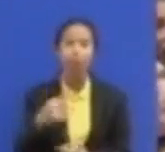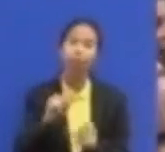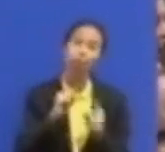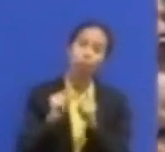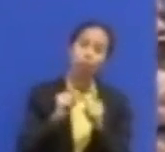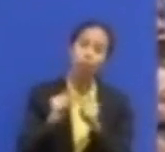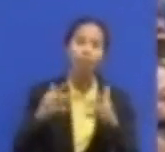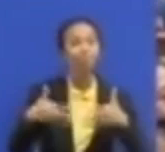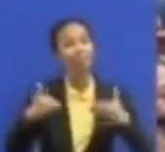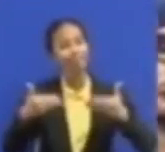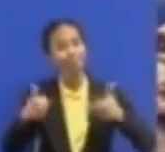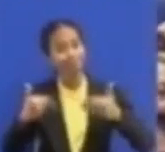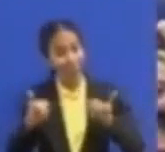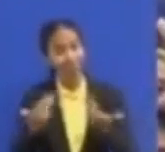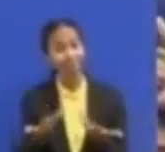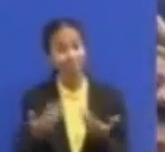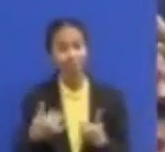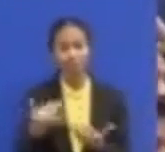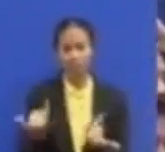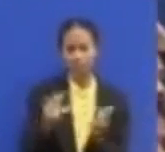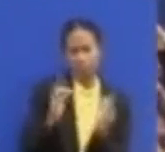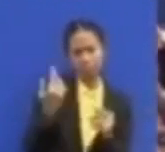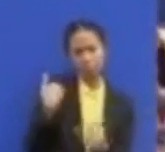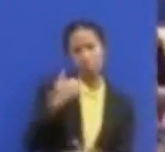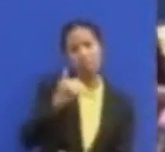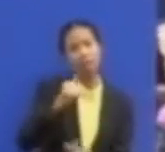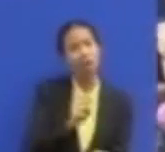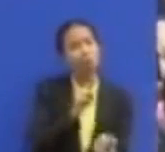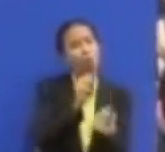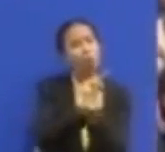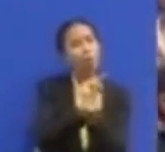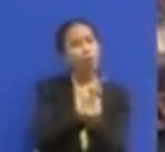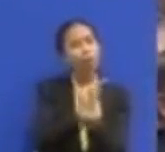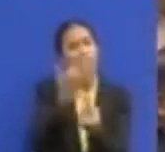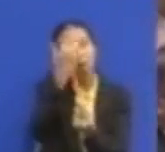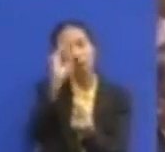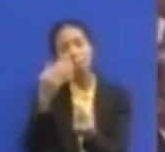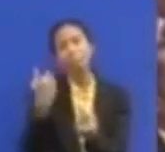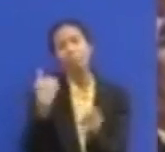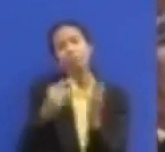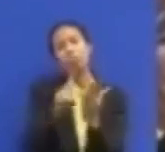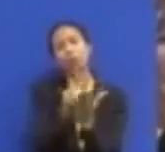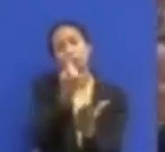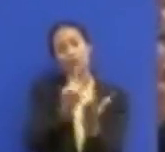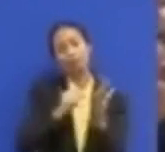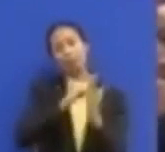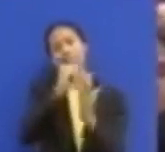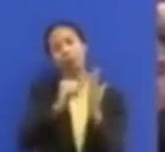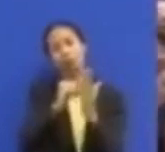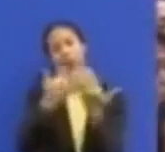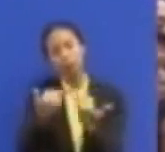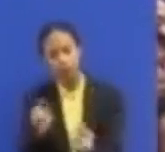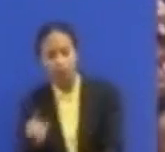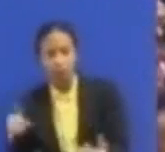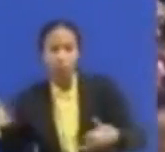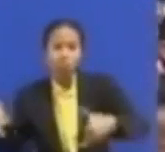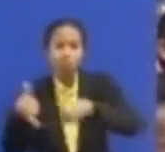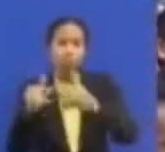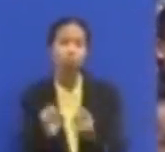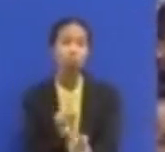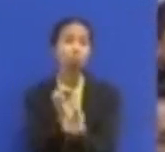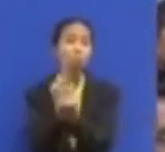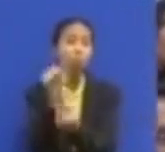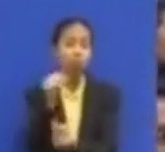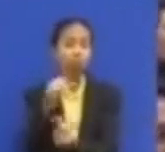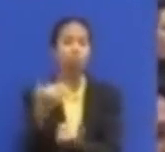ครับว่าอาจจะเพิ่งเคยเจอกันด้วยเพราะว่าเป็นผู้แทนจากต่างจังหวัดนะครับเพิ่งมา เจอกันพบปะพูดคุยกันก็คงจะมีปัญหา